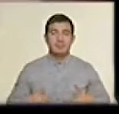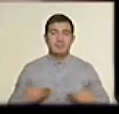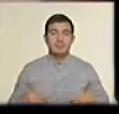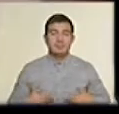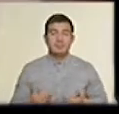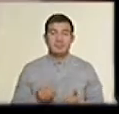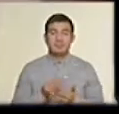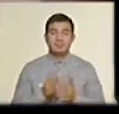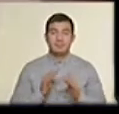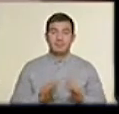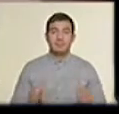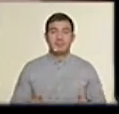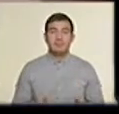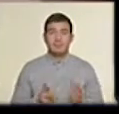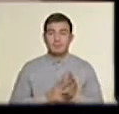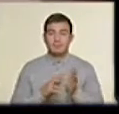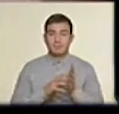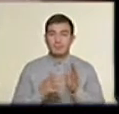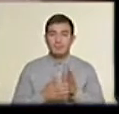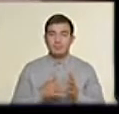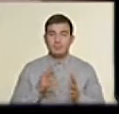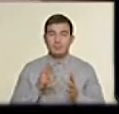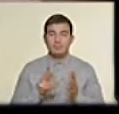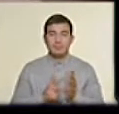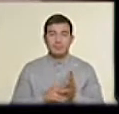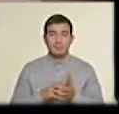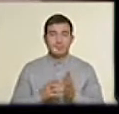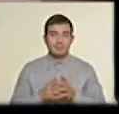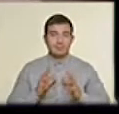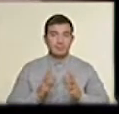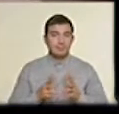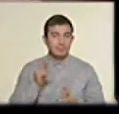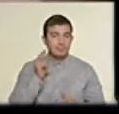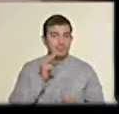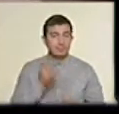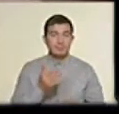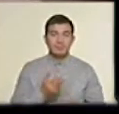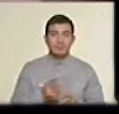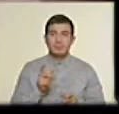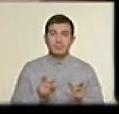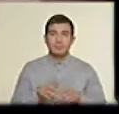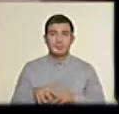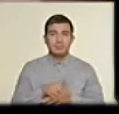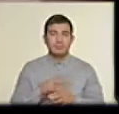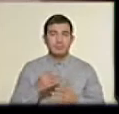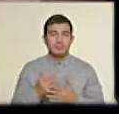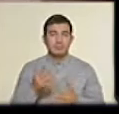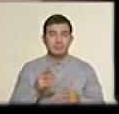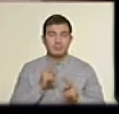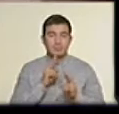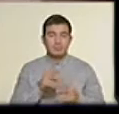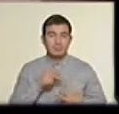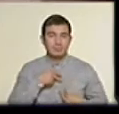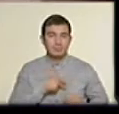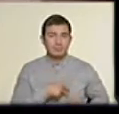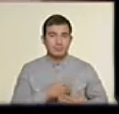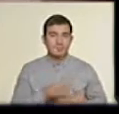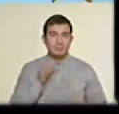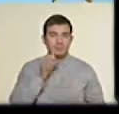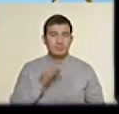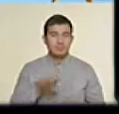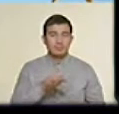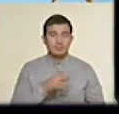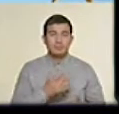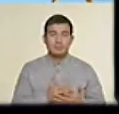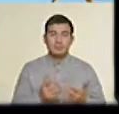Assalomu alaykum aziz o'quvchilar. 8-sinf geografiya darsida bugun sizlar bilan aholiga xizmat ko'rsatish sohalari, O'zbekistonda rekreatsiya